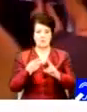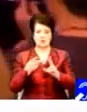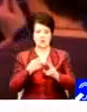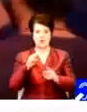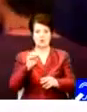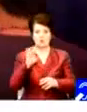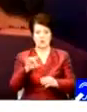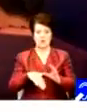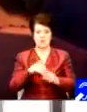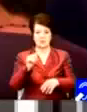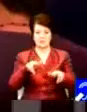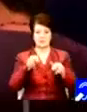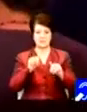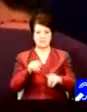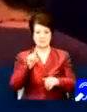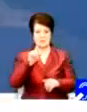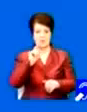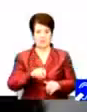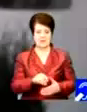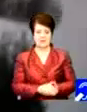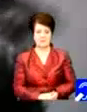al alegerilor prezidențiale din Ucraina.